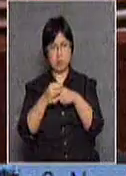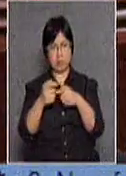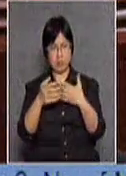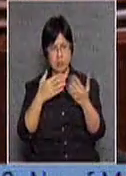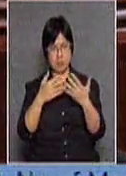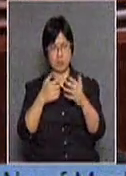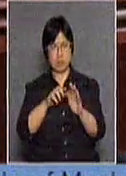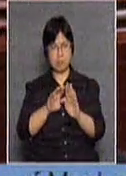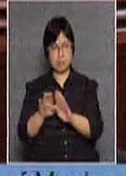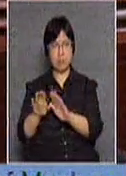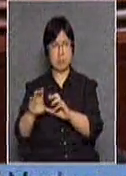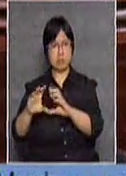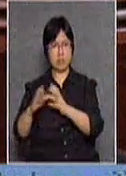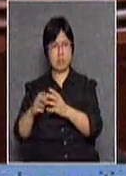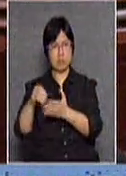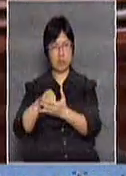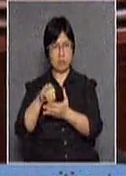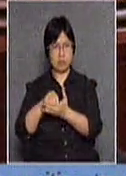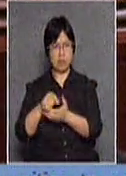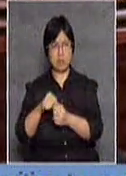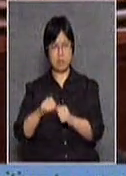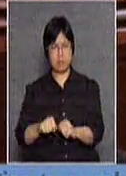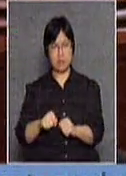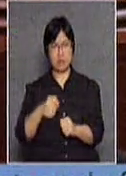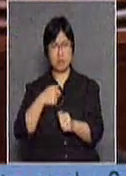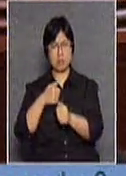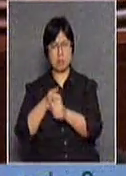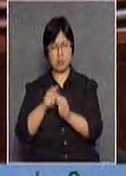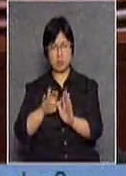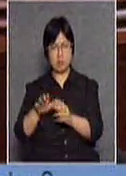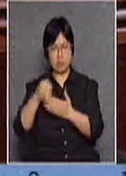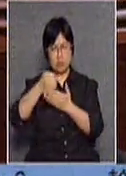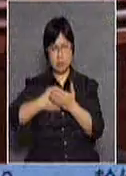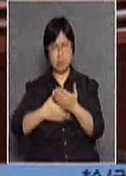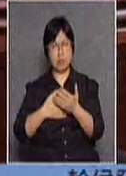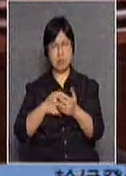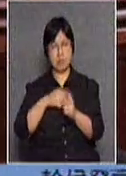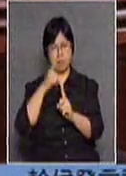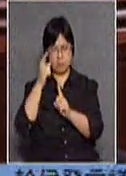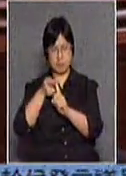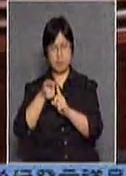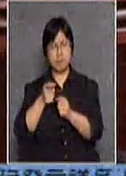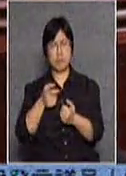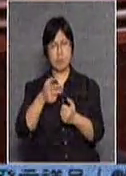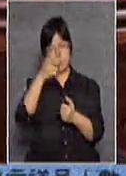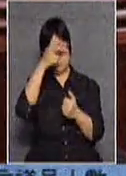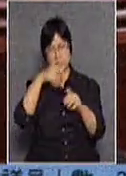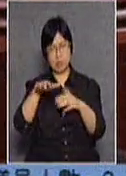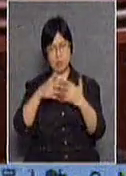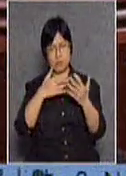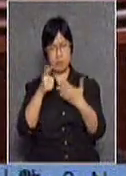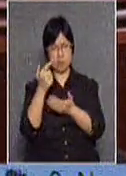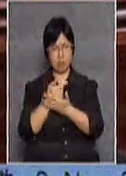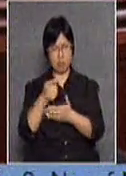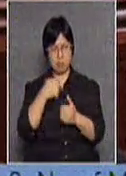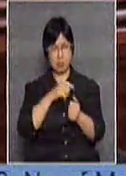處方所自己定立出來確守的一些服務的守則和宗旨。海事處來說一點很重要，就是要維